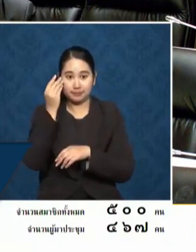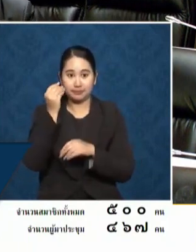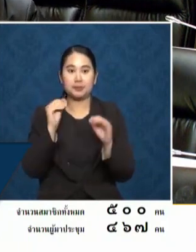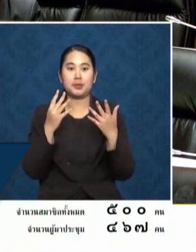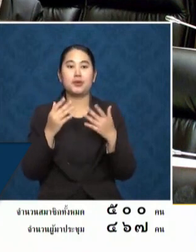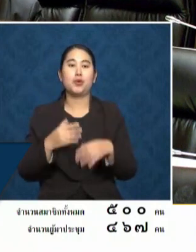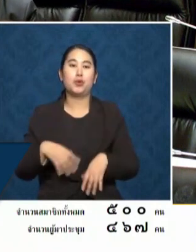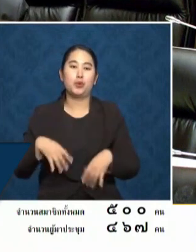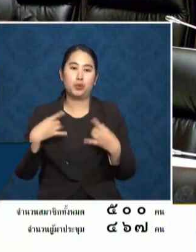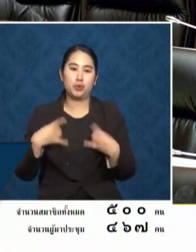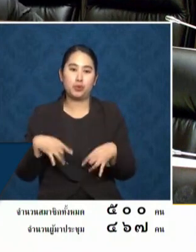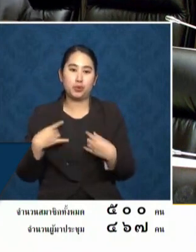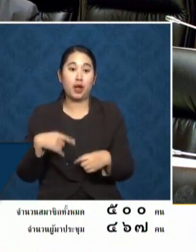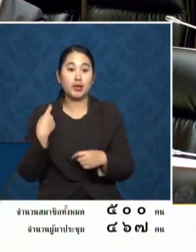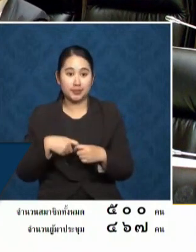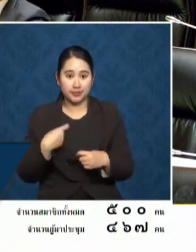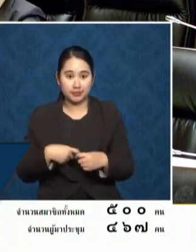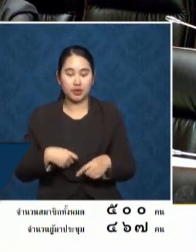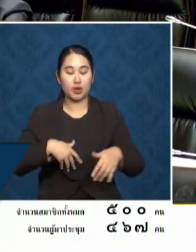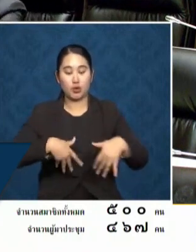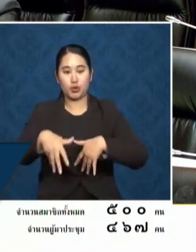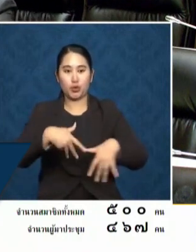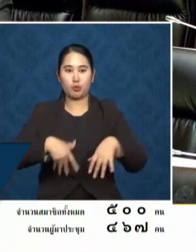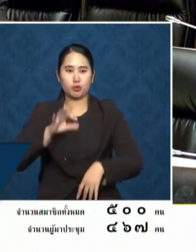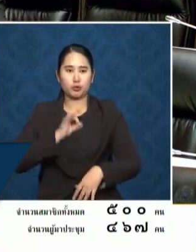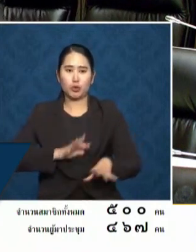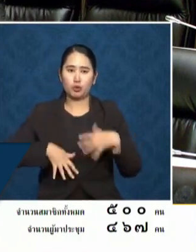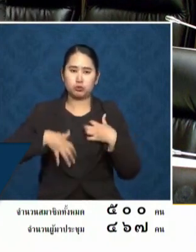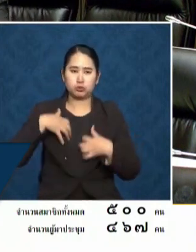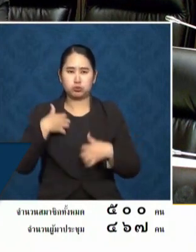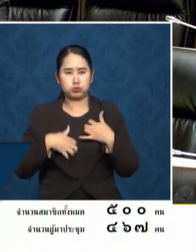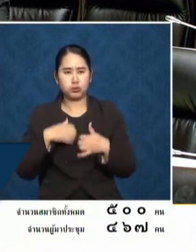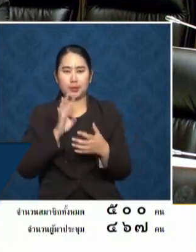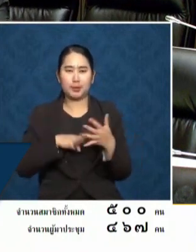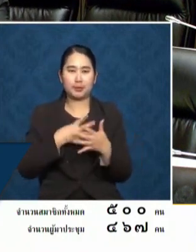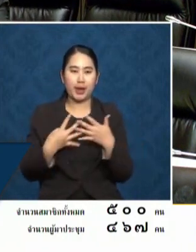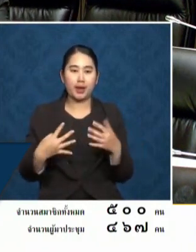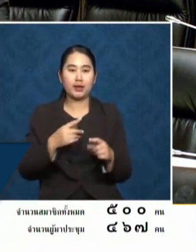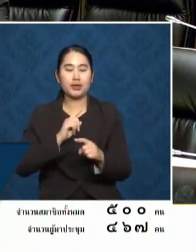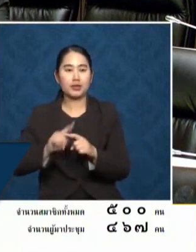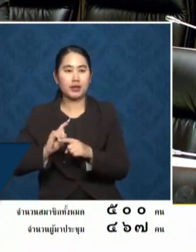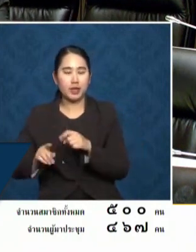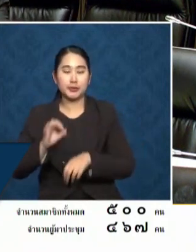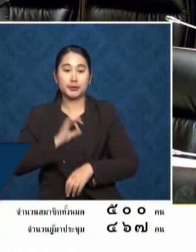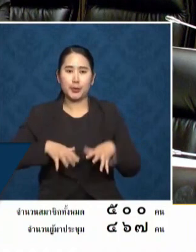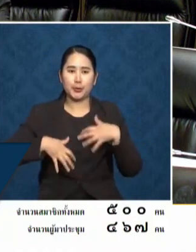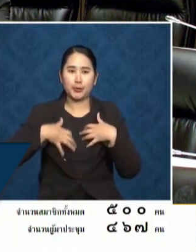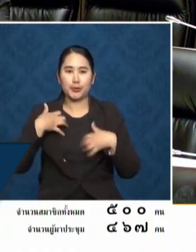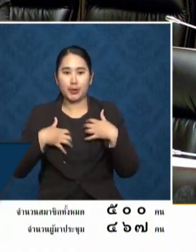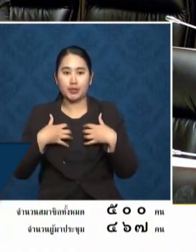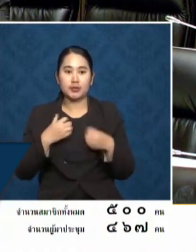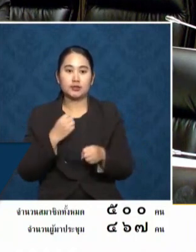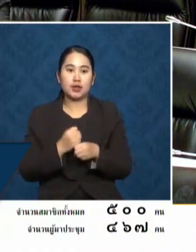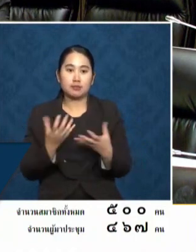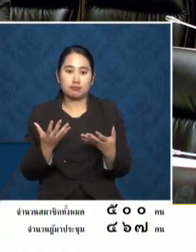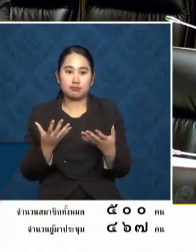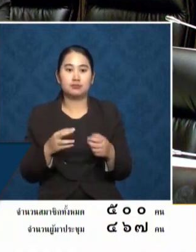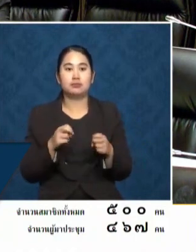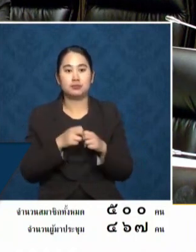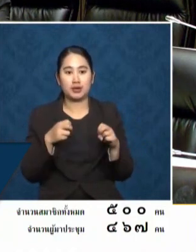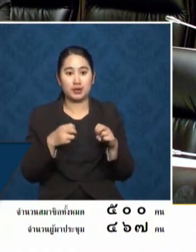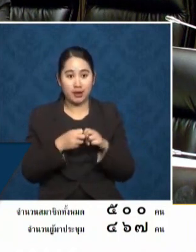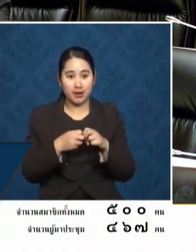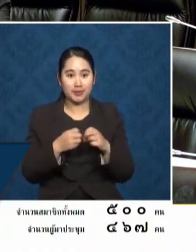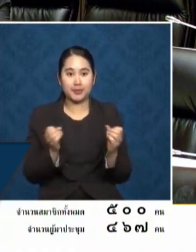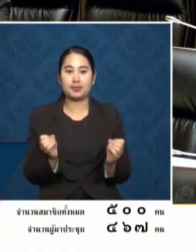ความเสี่ยงครับว่าหากประชาชนไม่พอใจกับมาตรการใหม่ที่ตามมาความไม่พอใจดังกล่าวก็อาจจะขยายวงไป